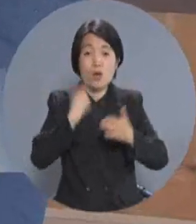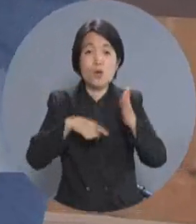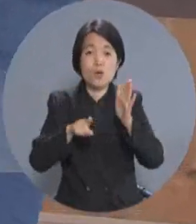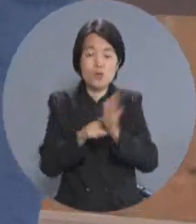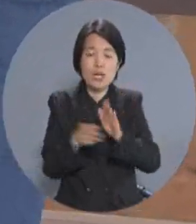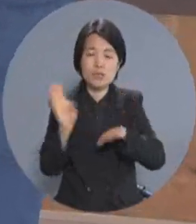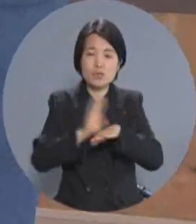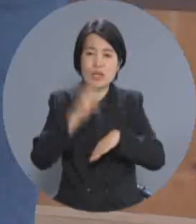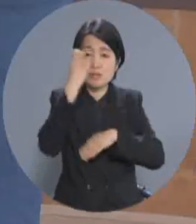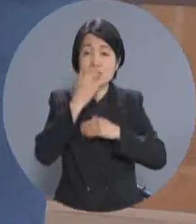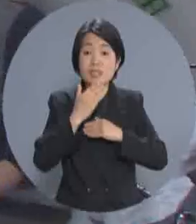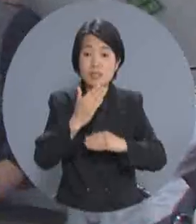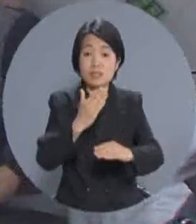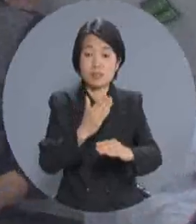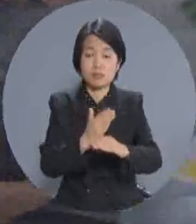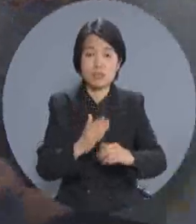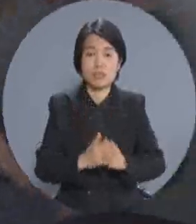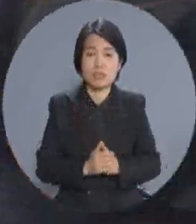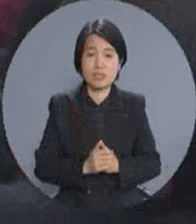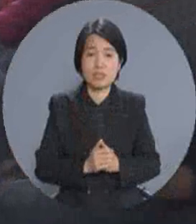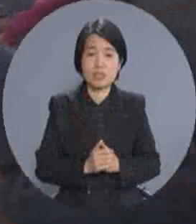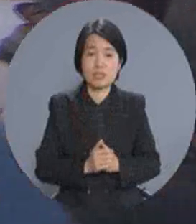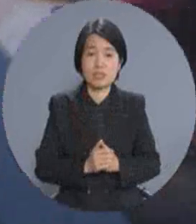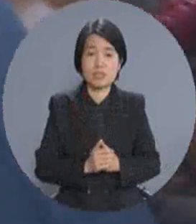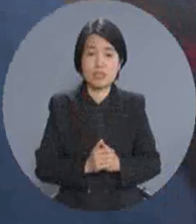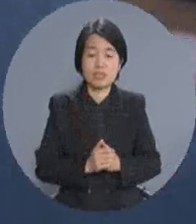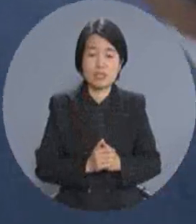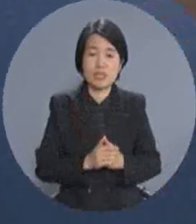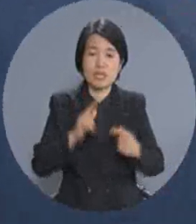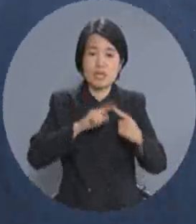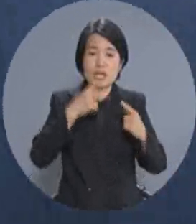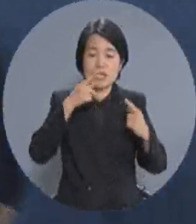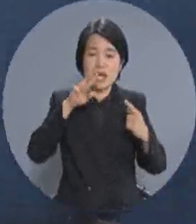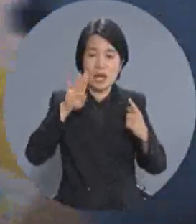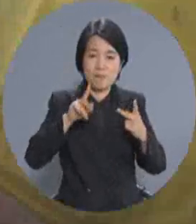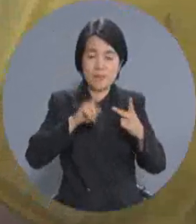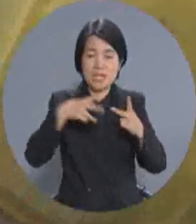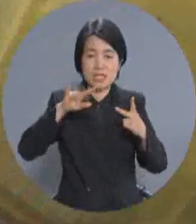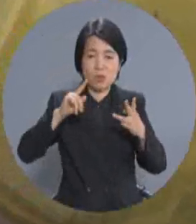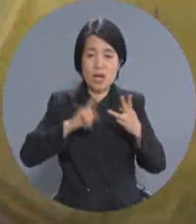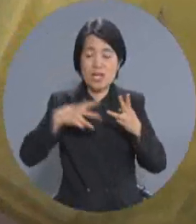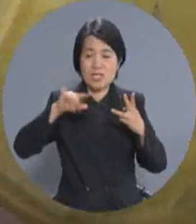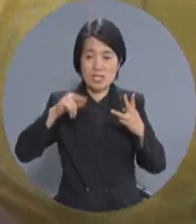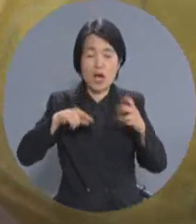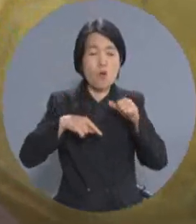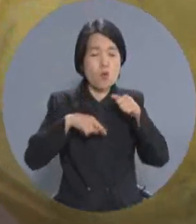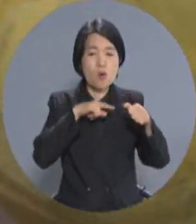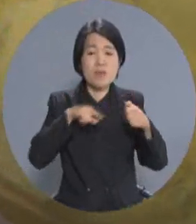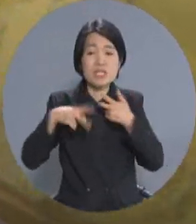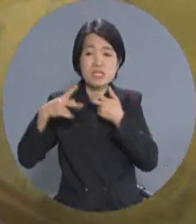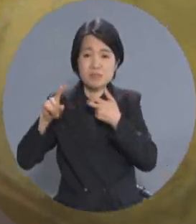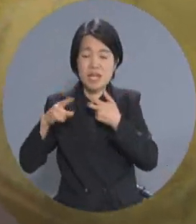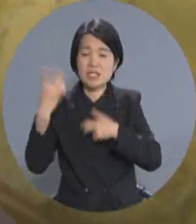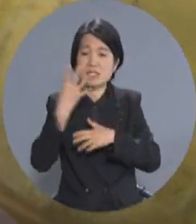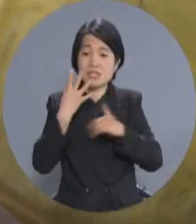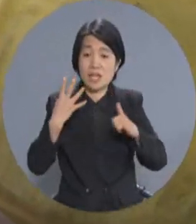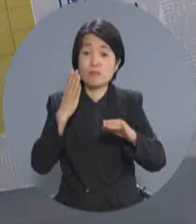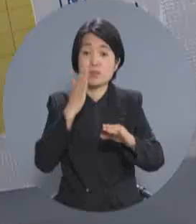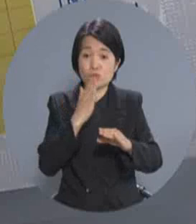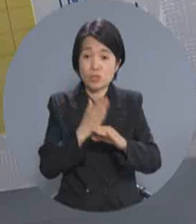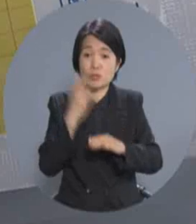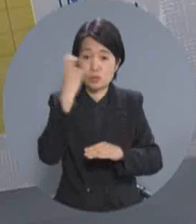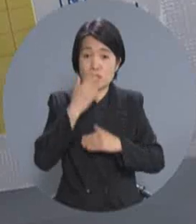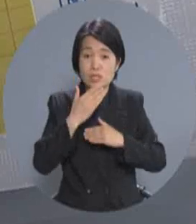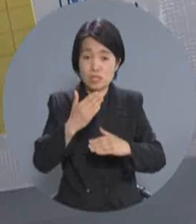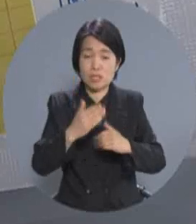위해 추가 검사에 들어갔습니다 다음 명과 진월면 진상면에 거주하는 50대부터 70대 중인 4000여 명이 대상인데